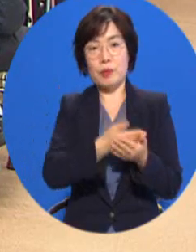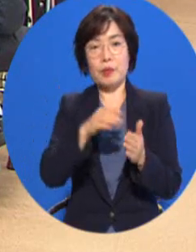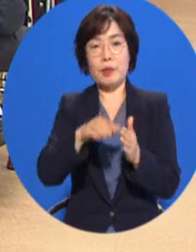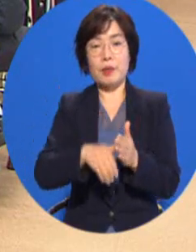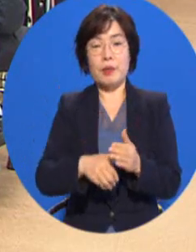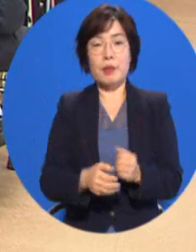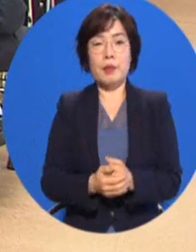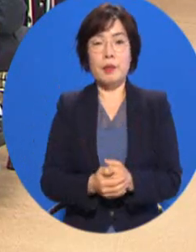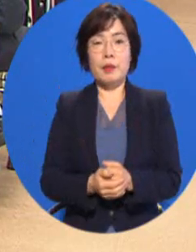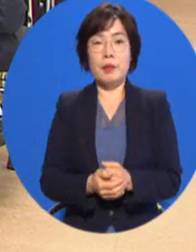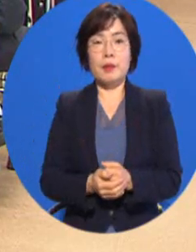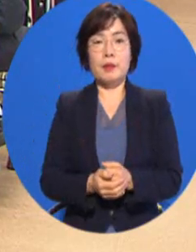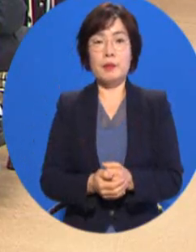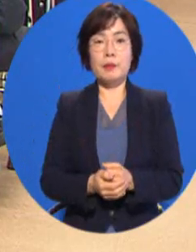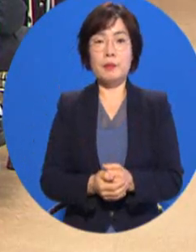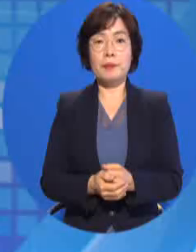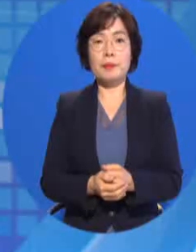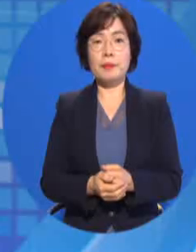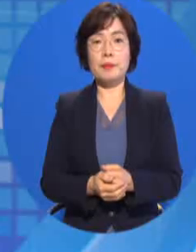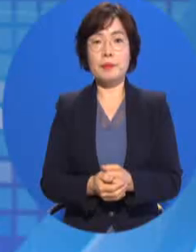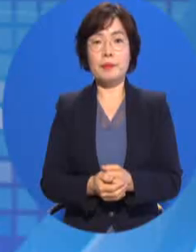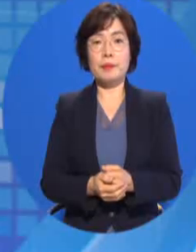MBC 뉴스 김종수입니다.